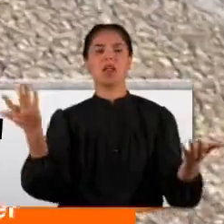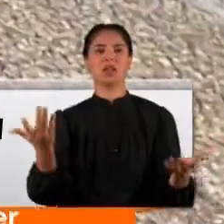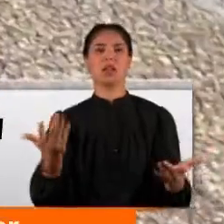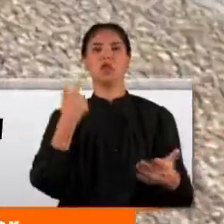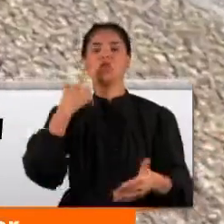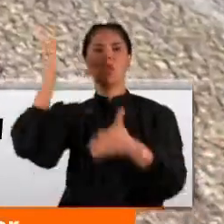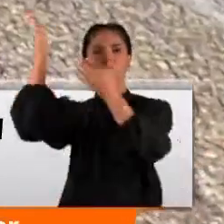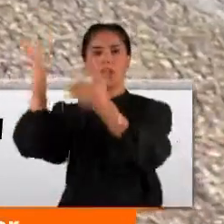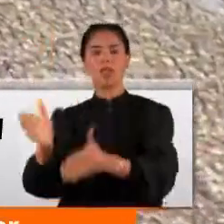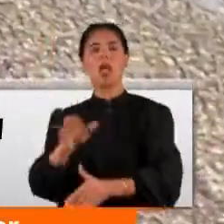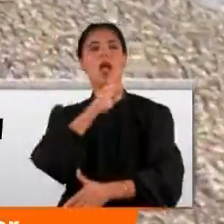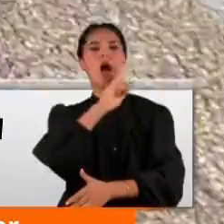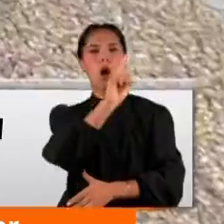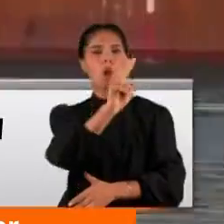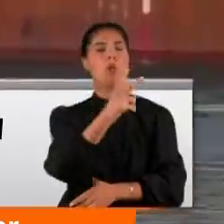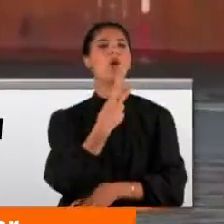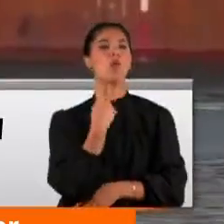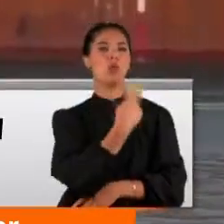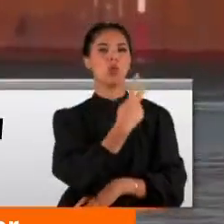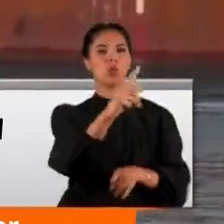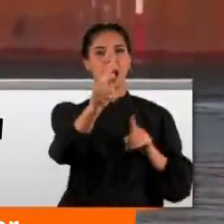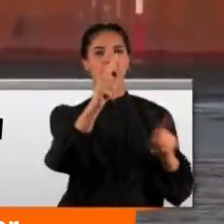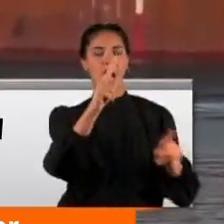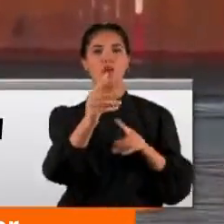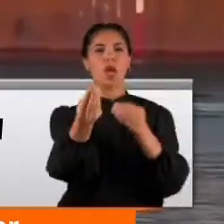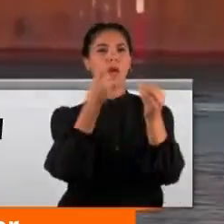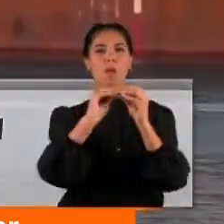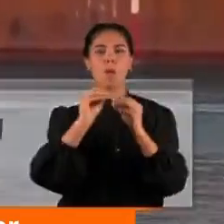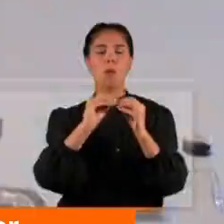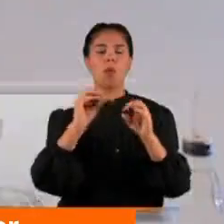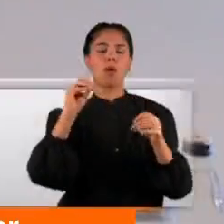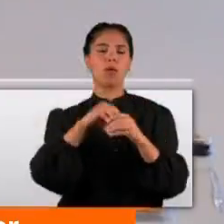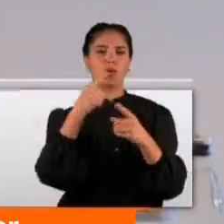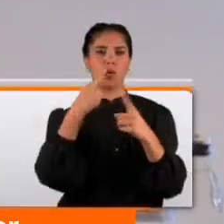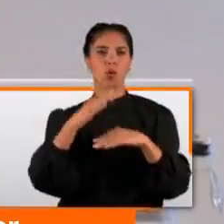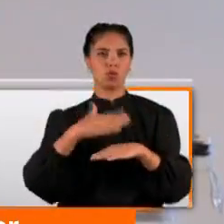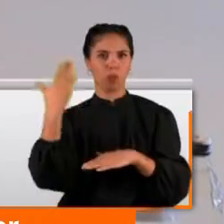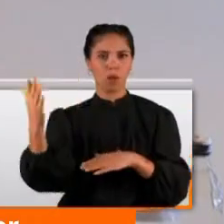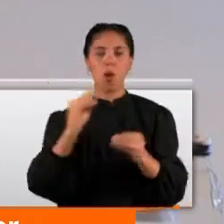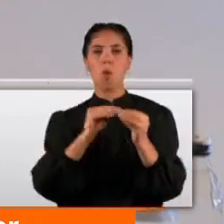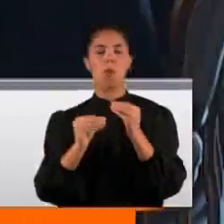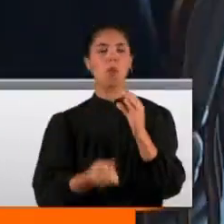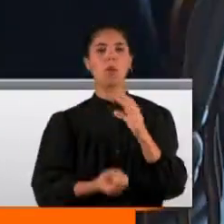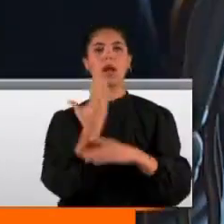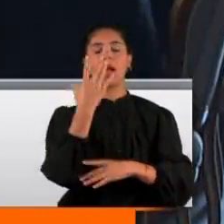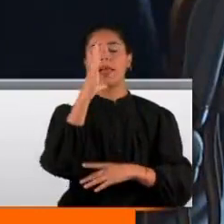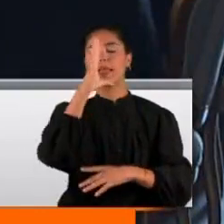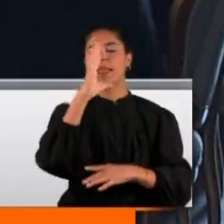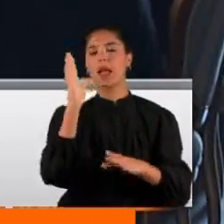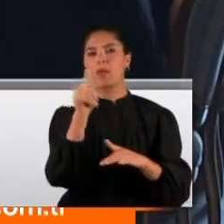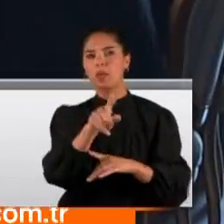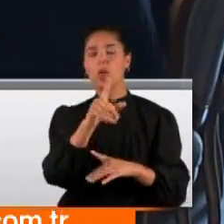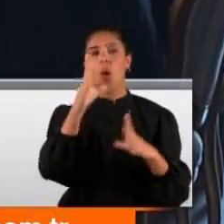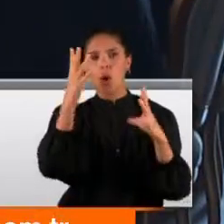Cumhurbaşkanı Eğer bu avrupa'yla Rusya arasında patlak veren tahıl krizi için net konuştu sıkıntının kaynağı olarak da Bosna